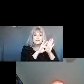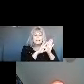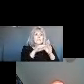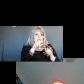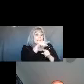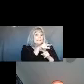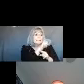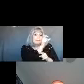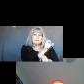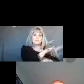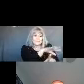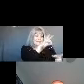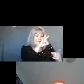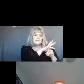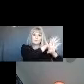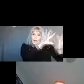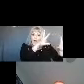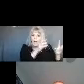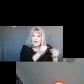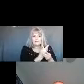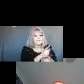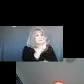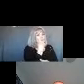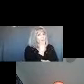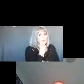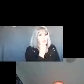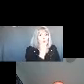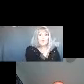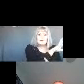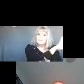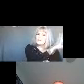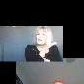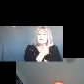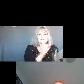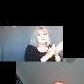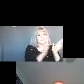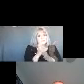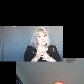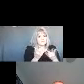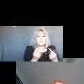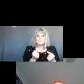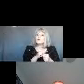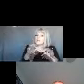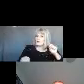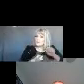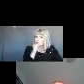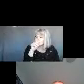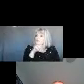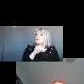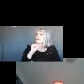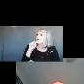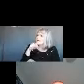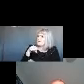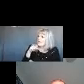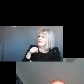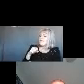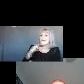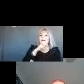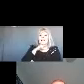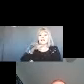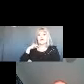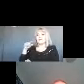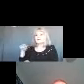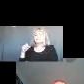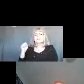hulle het gesê hulle moet iemand kies. Die ou moet alles weet. Hy moet saam gewees het en 'n getuie wees van alles wat Jesus gedoen het. Ook